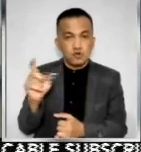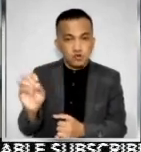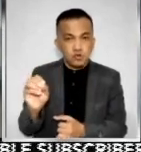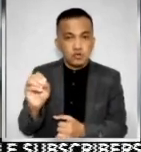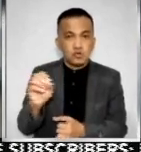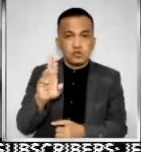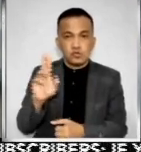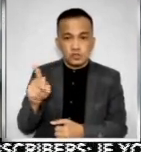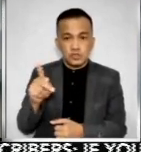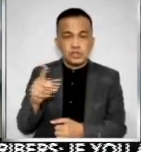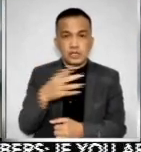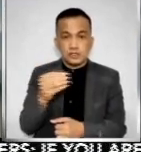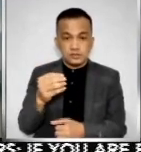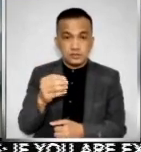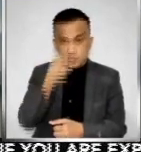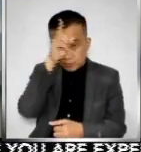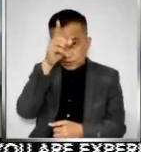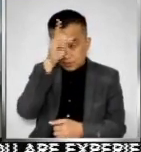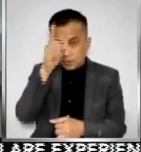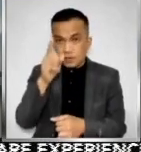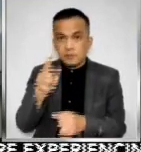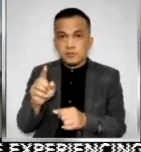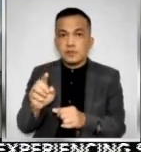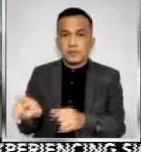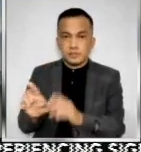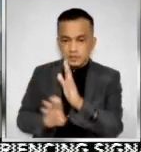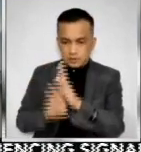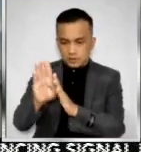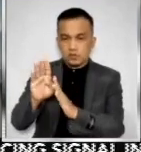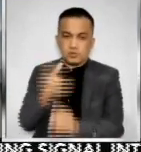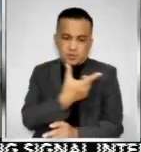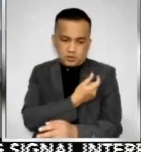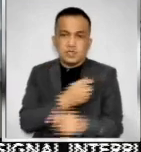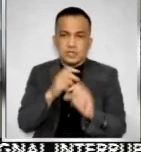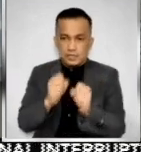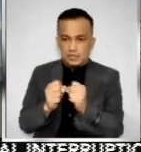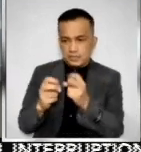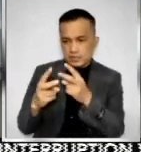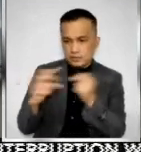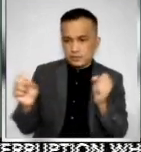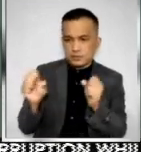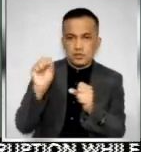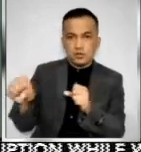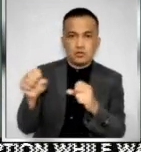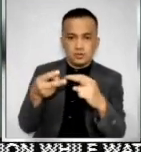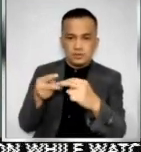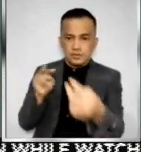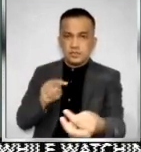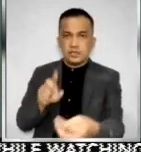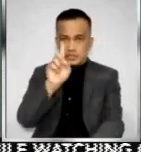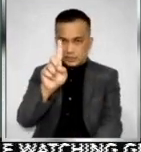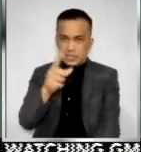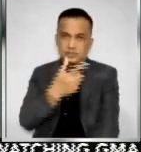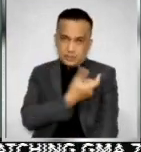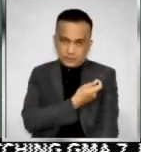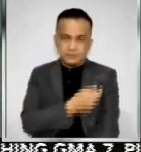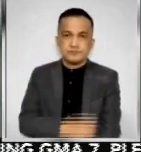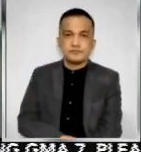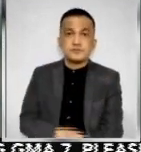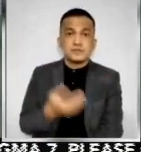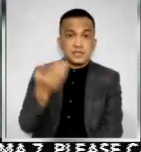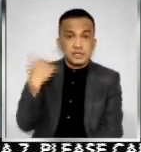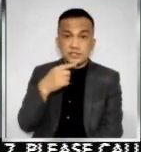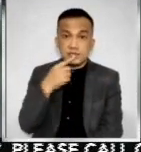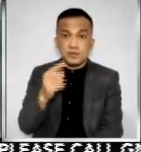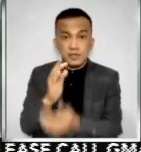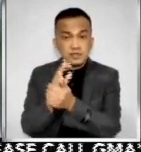Germany magde-develop ng bakuna na kaya umanong labanan lahat ng variants sa isang shot. Dati naman ang sinabi ng mga eksperto na